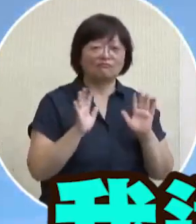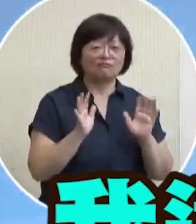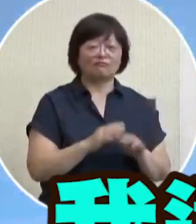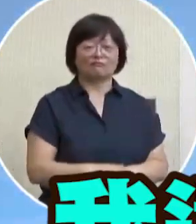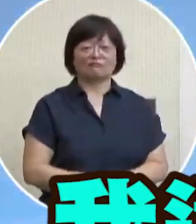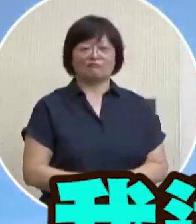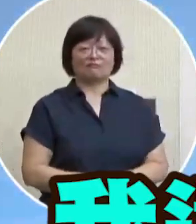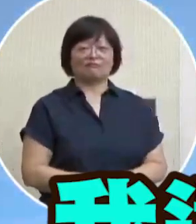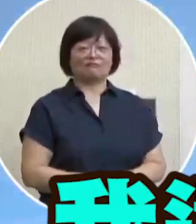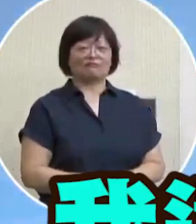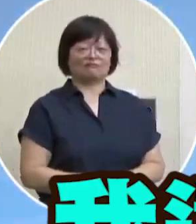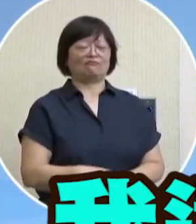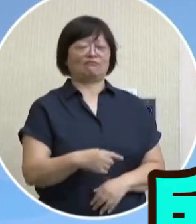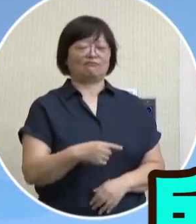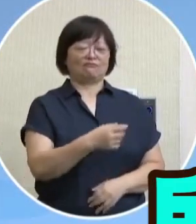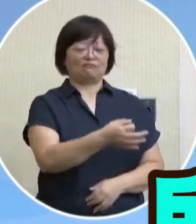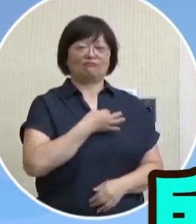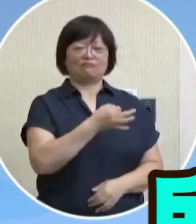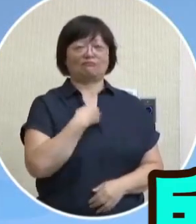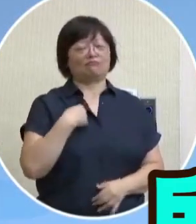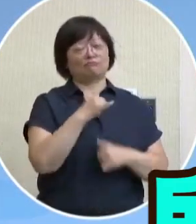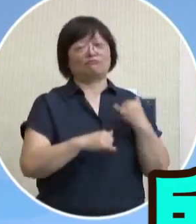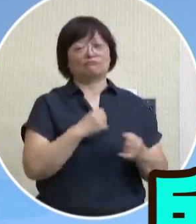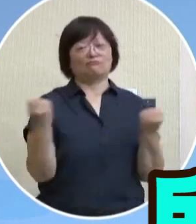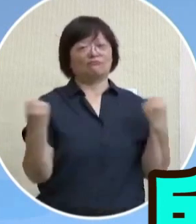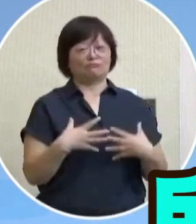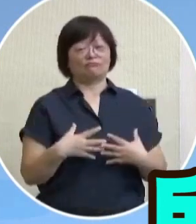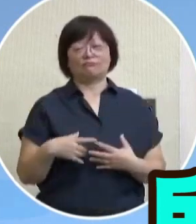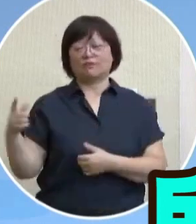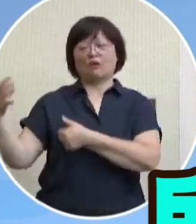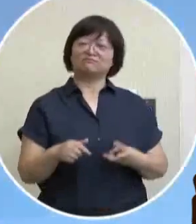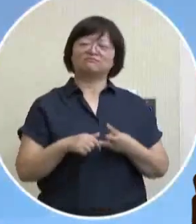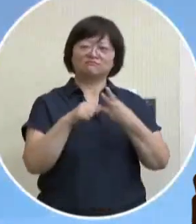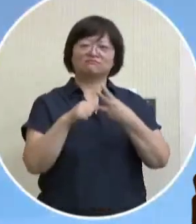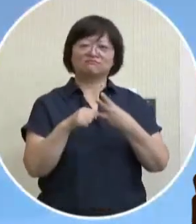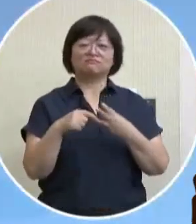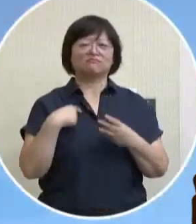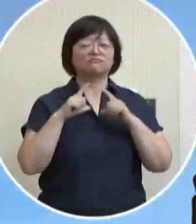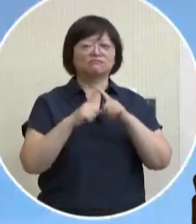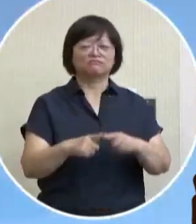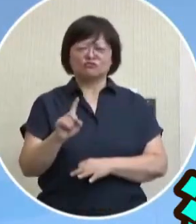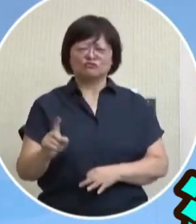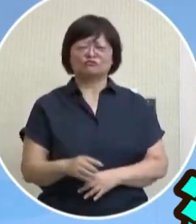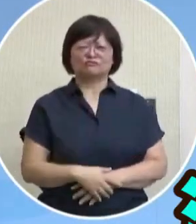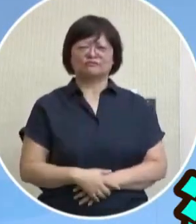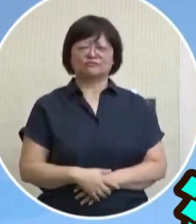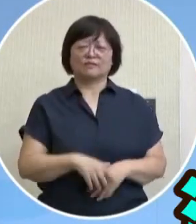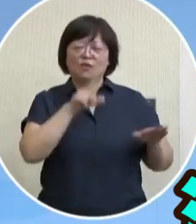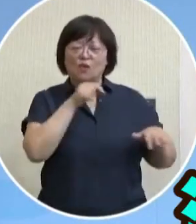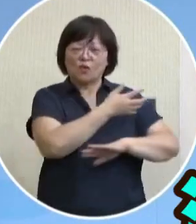养起我自己，所以我不会受威胁。我要回答你，鸿